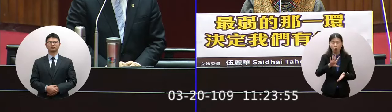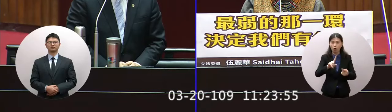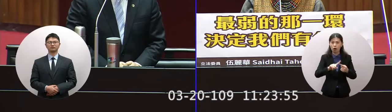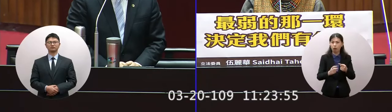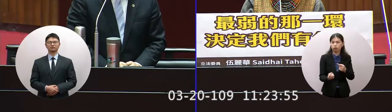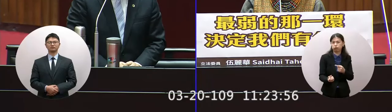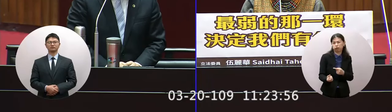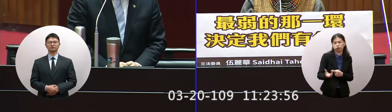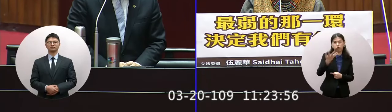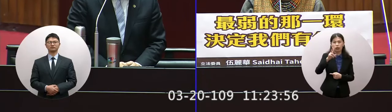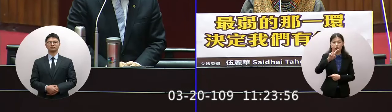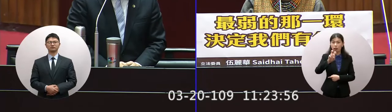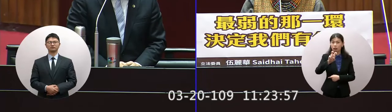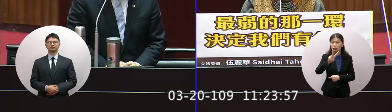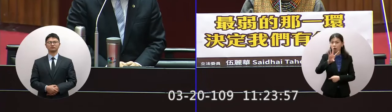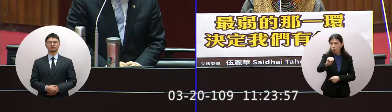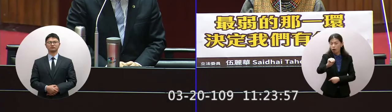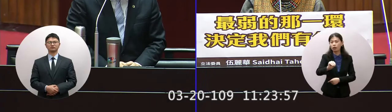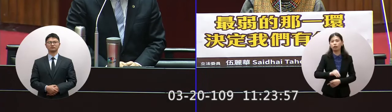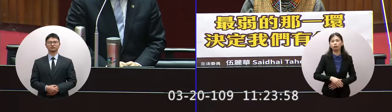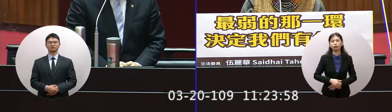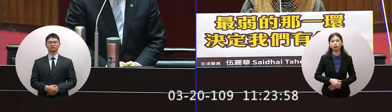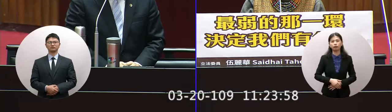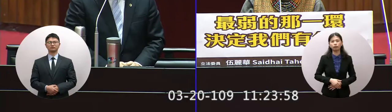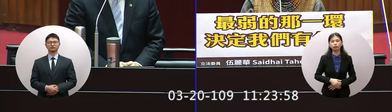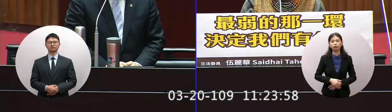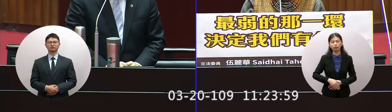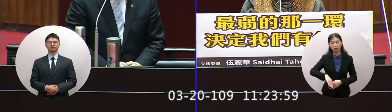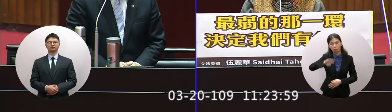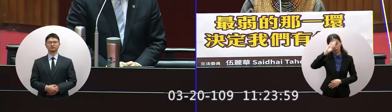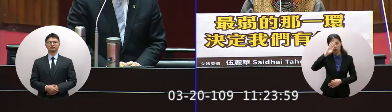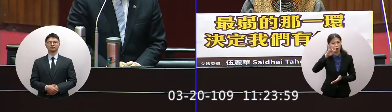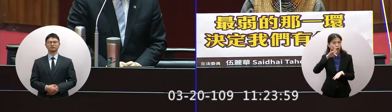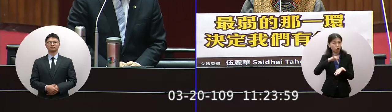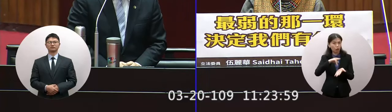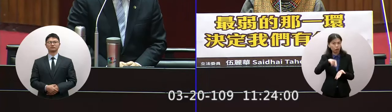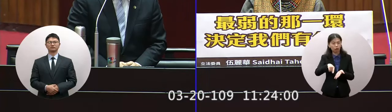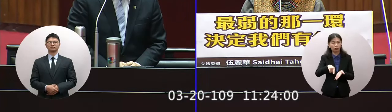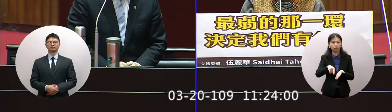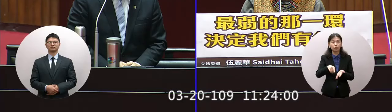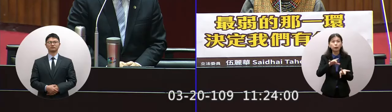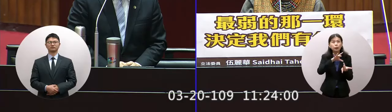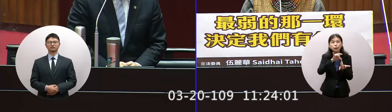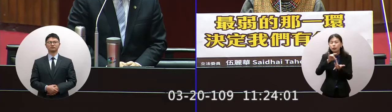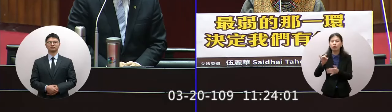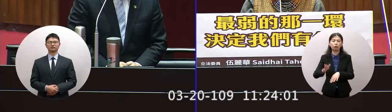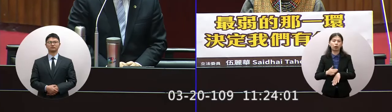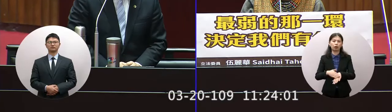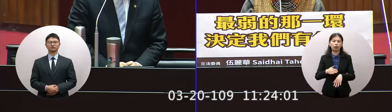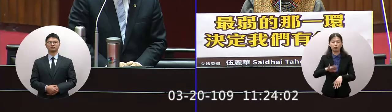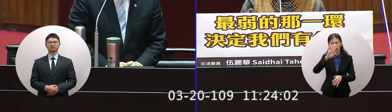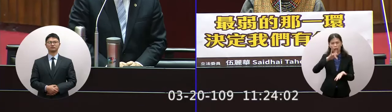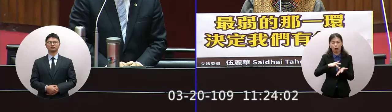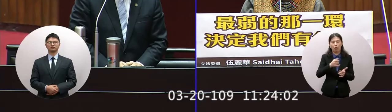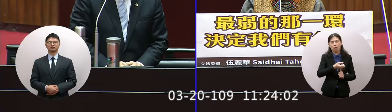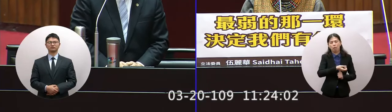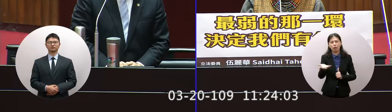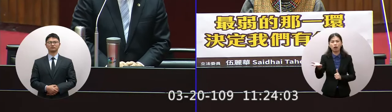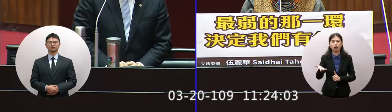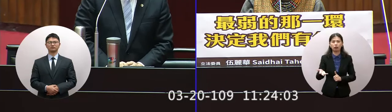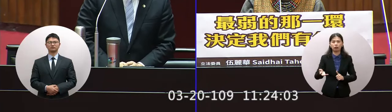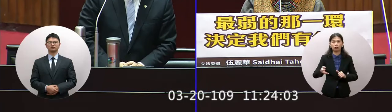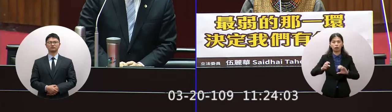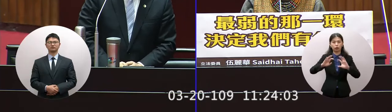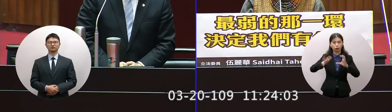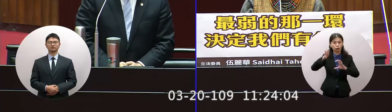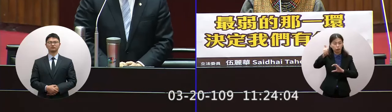来到了将近22万人，而且呢，病毒是不挑人的，也可以说他很会挑人，上至国